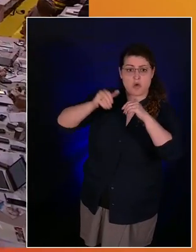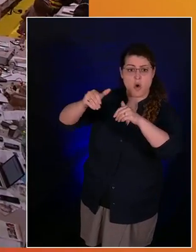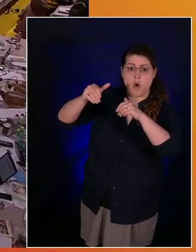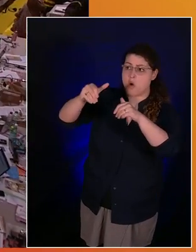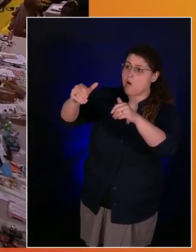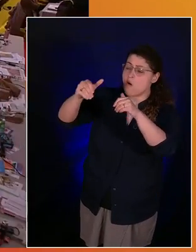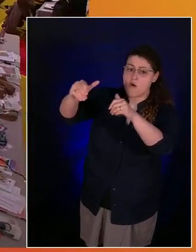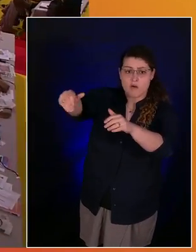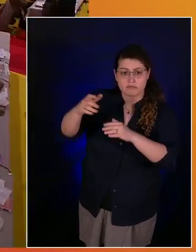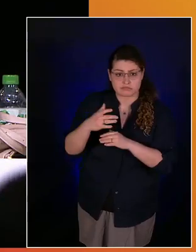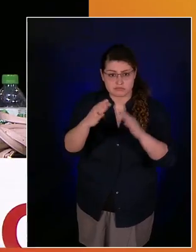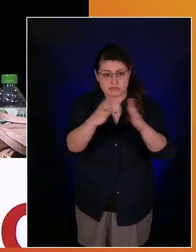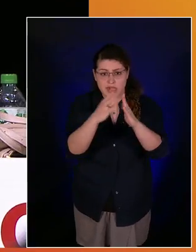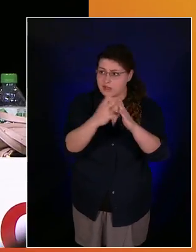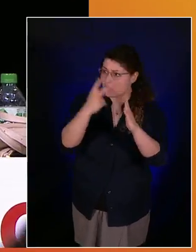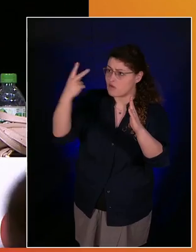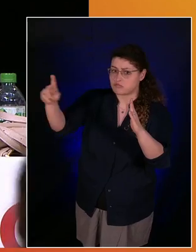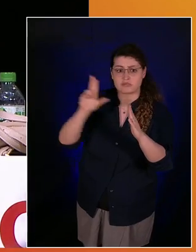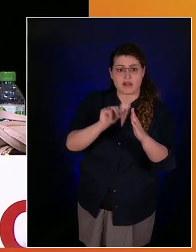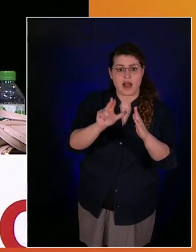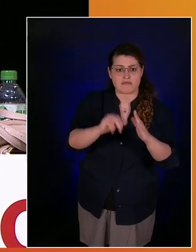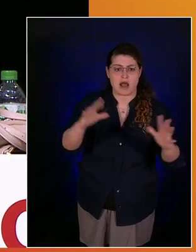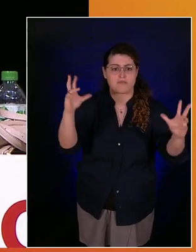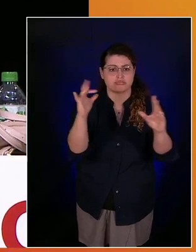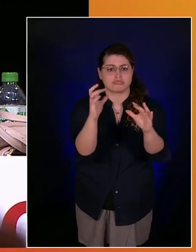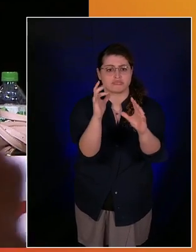soutien va faire tout noir chez